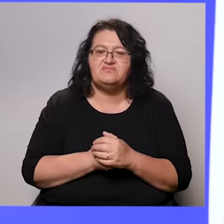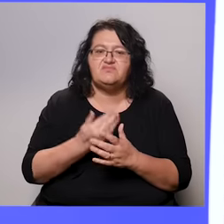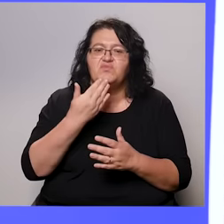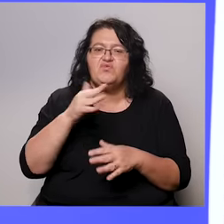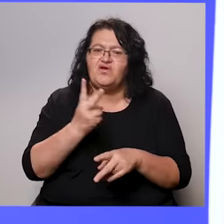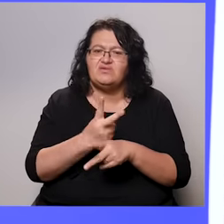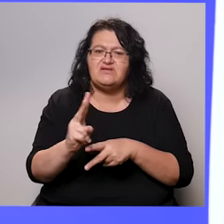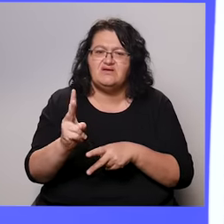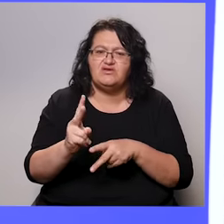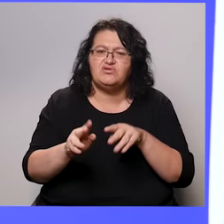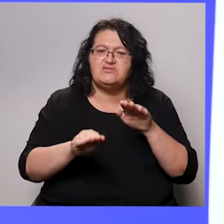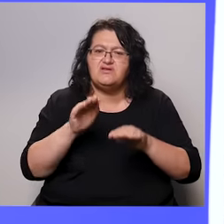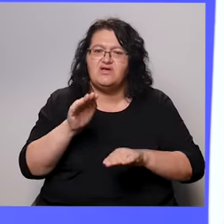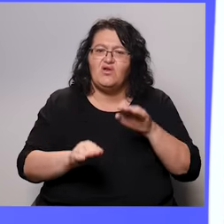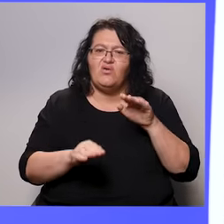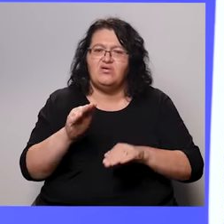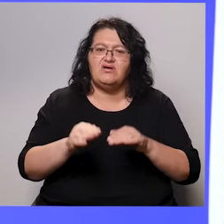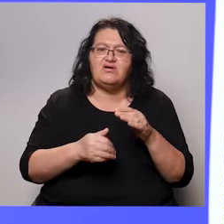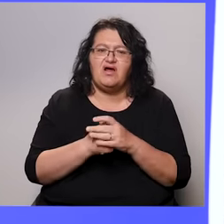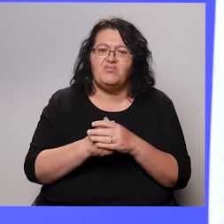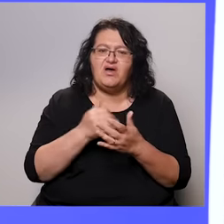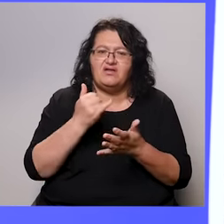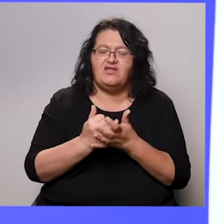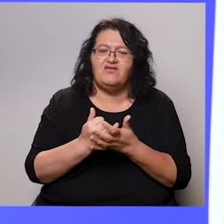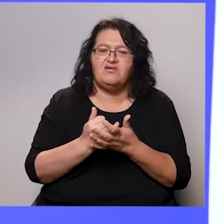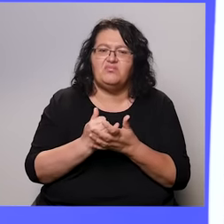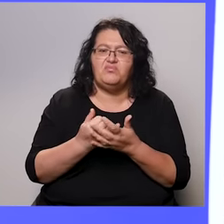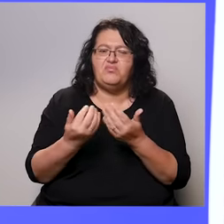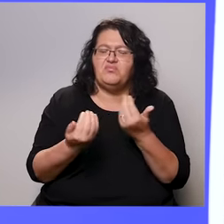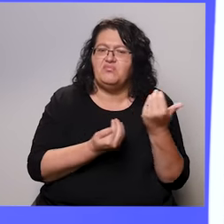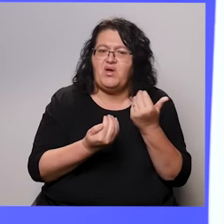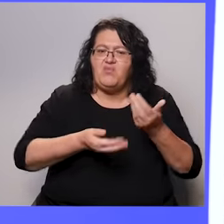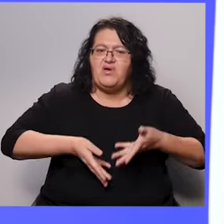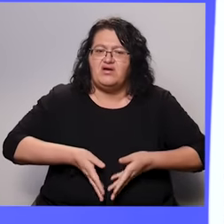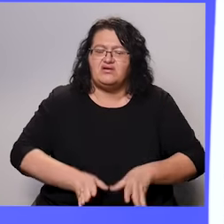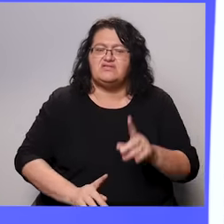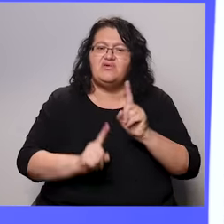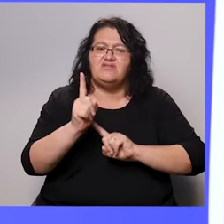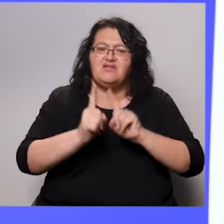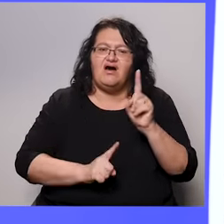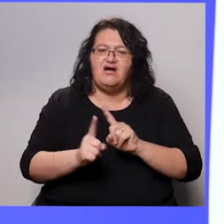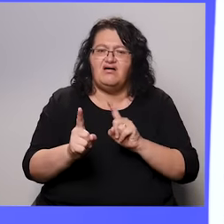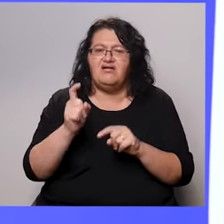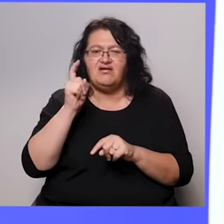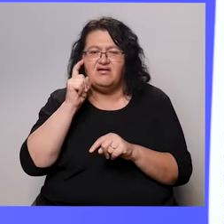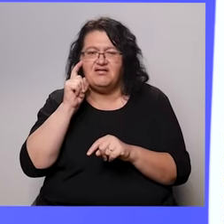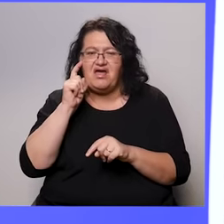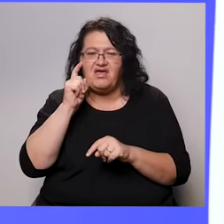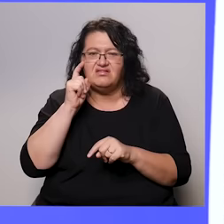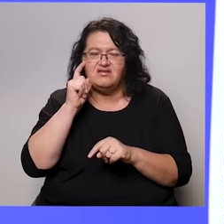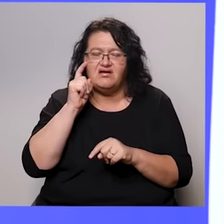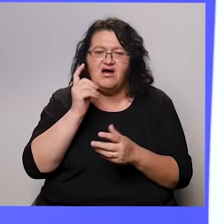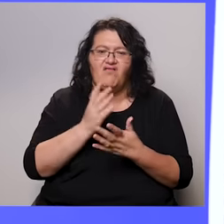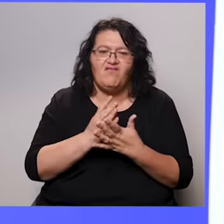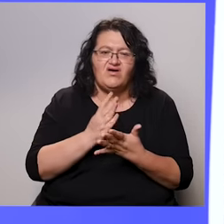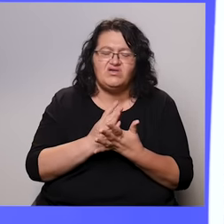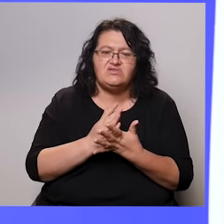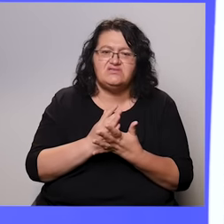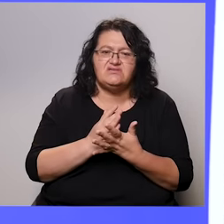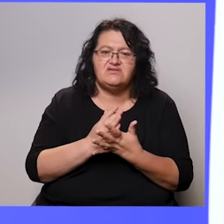nu vreau să greșesc kilogramele cât au avut Octavian la naștere, dar dacă nu mă înșel, a